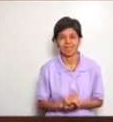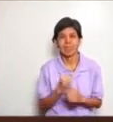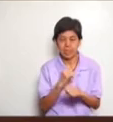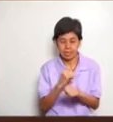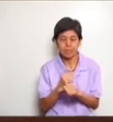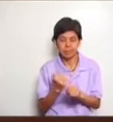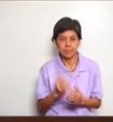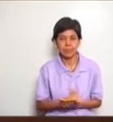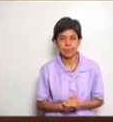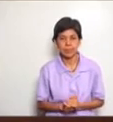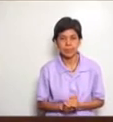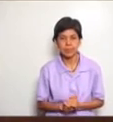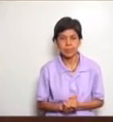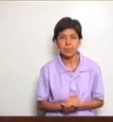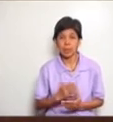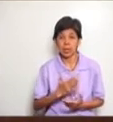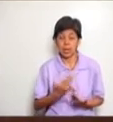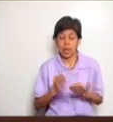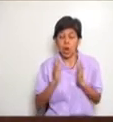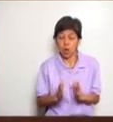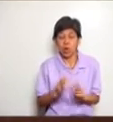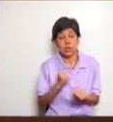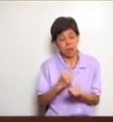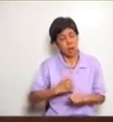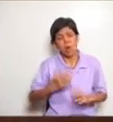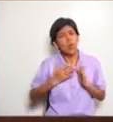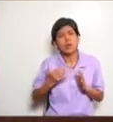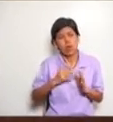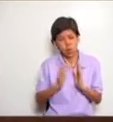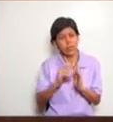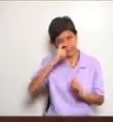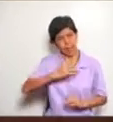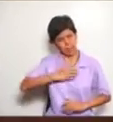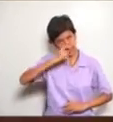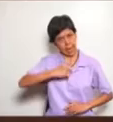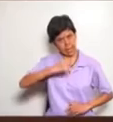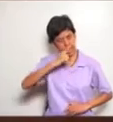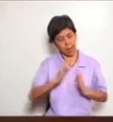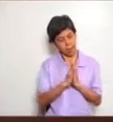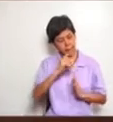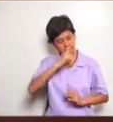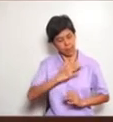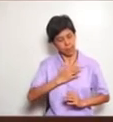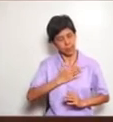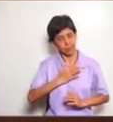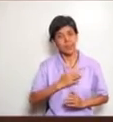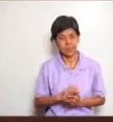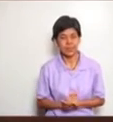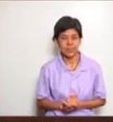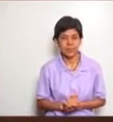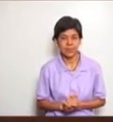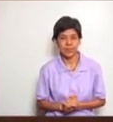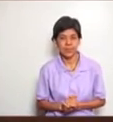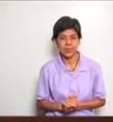ทำไมมุสลิจะหพระนามมารไม่ได้สำหับคนพุธกระจอกอย่ผม ผมเป็พุทธนะฮะผมเรีกวเบื้บน โอเคไ